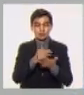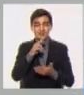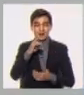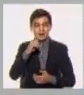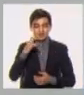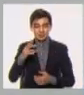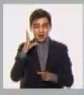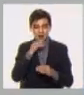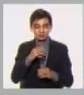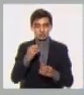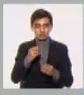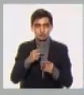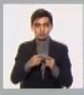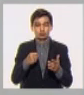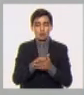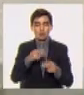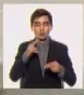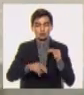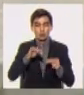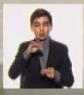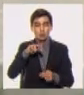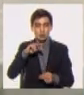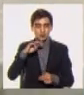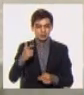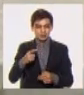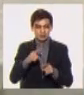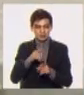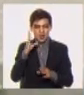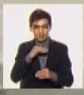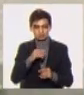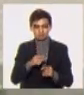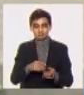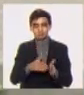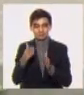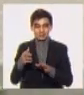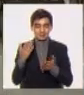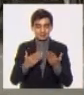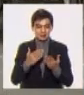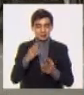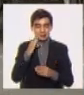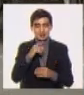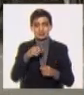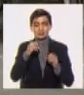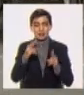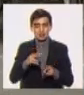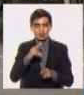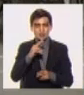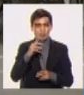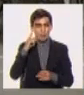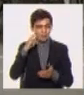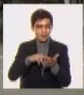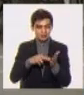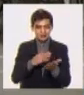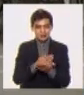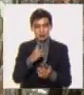возможно, продлят до конца июня. Послабления собираются вводить поэтапно. Для этого разработали специальный комплексный план